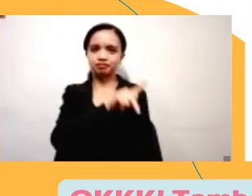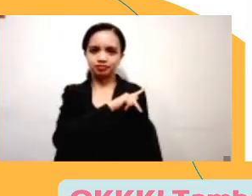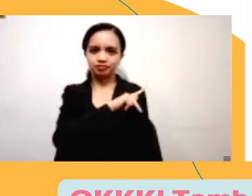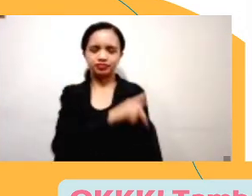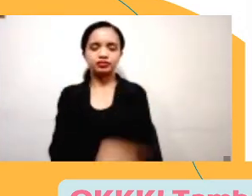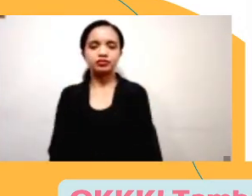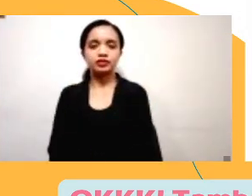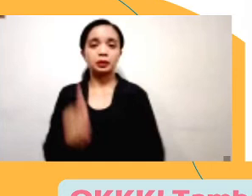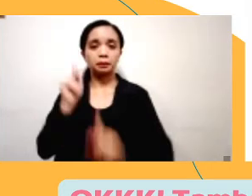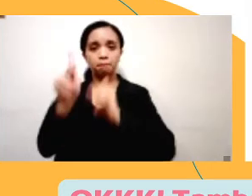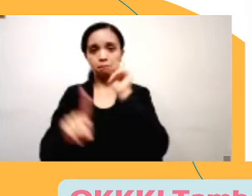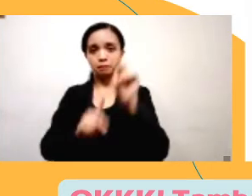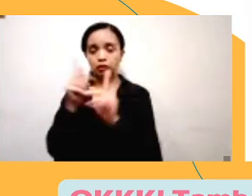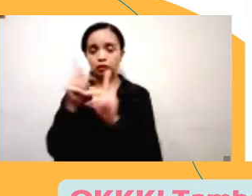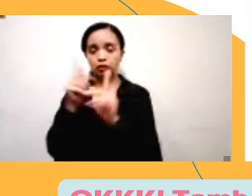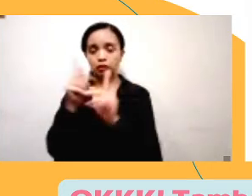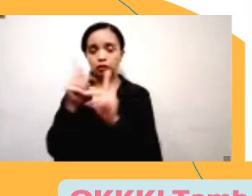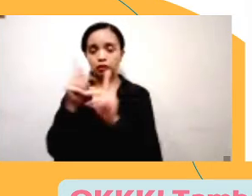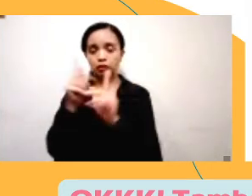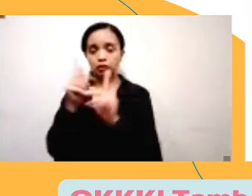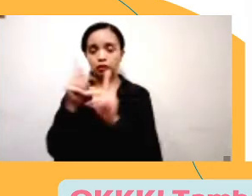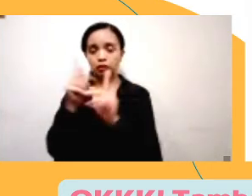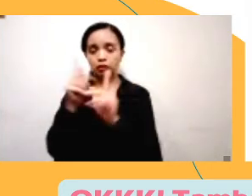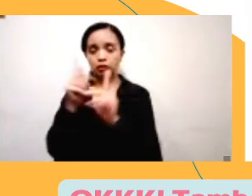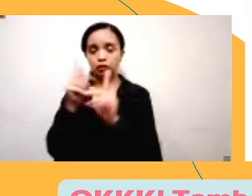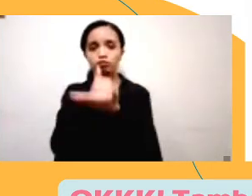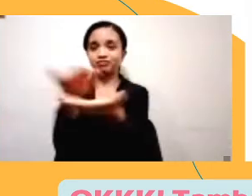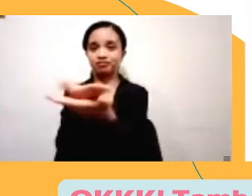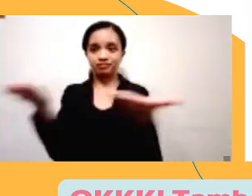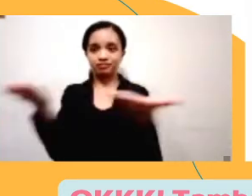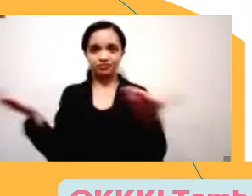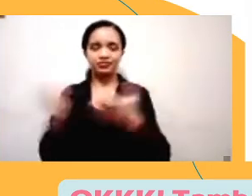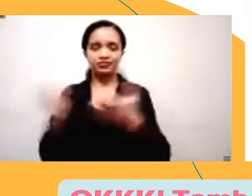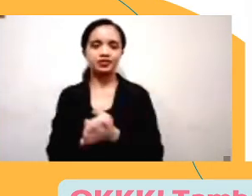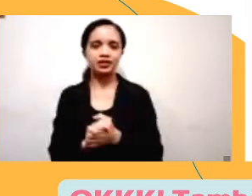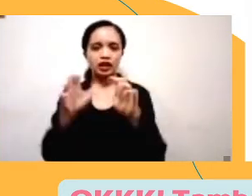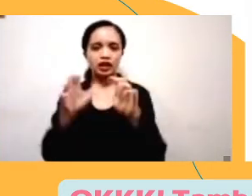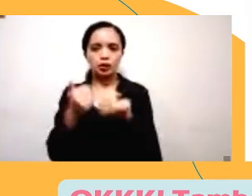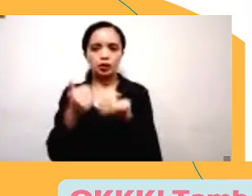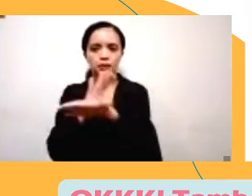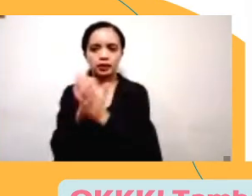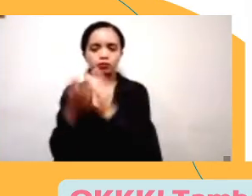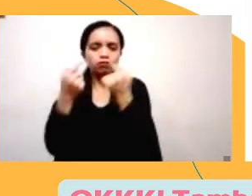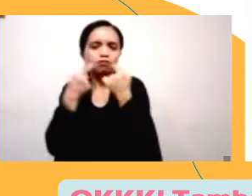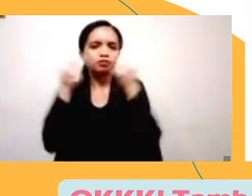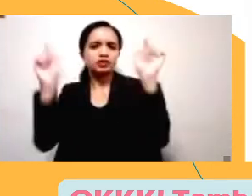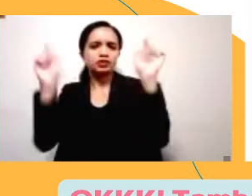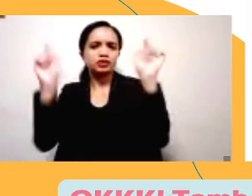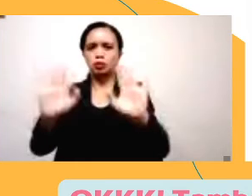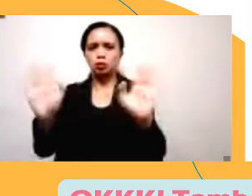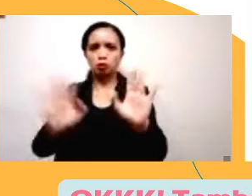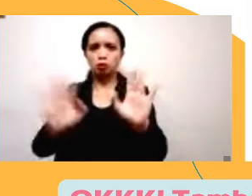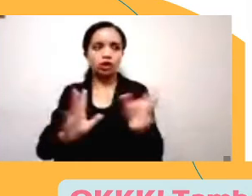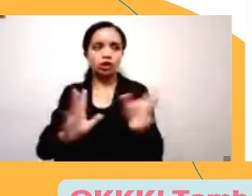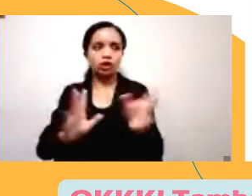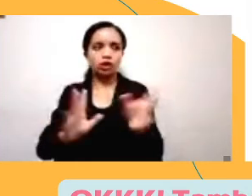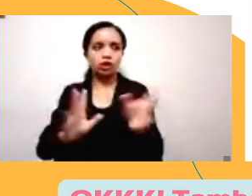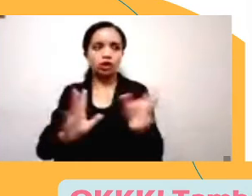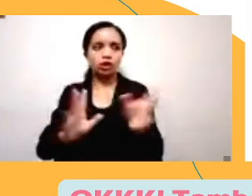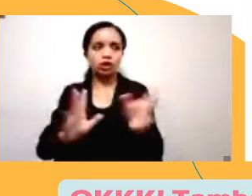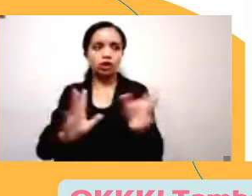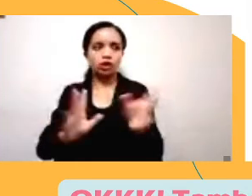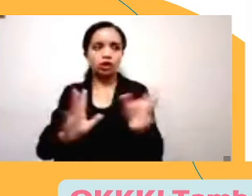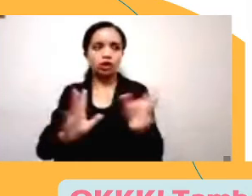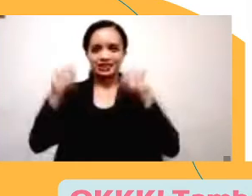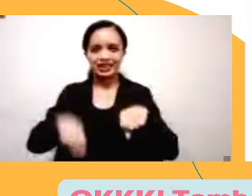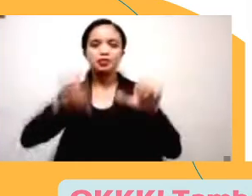na tumulong at gumabay sa inyo sa inyong pag-unlad. Huwag niyo ilalagay yung mismong tao. Ah. Pwede nung, pwede yung picture